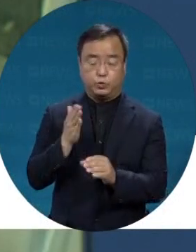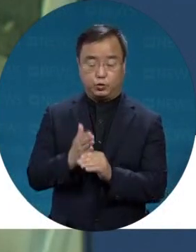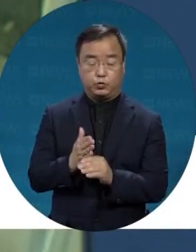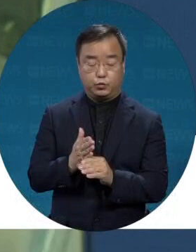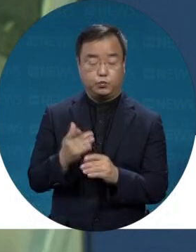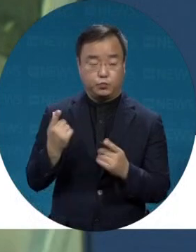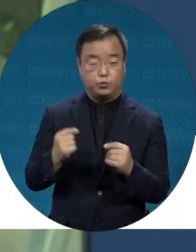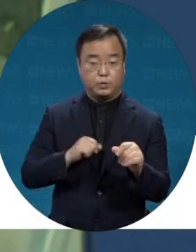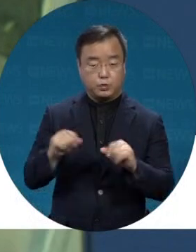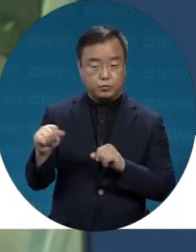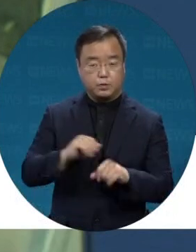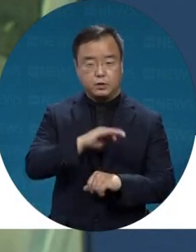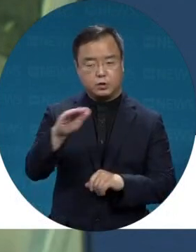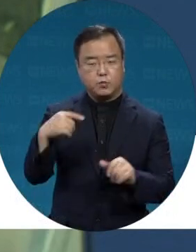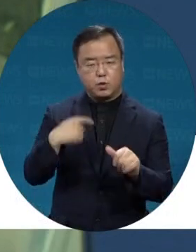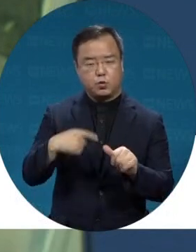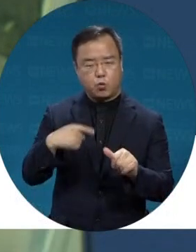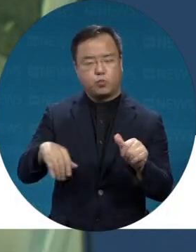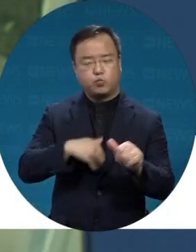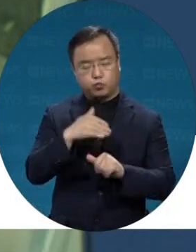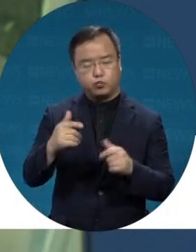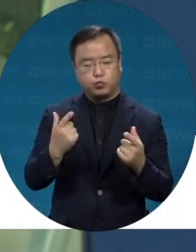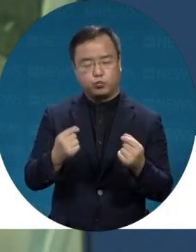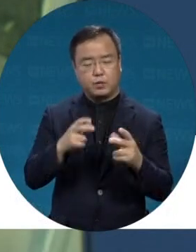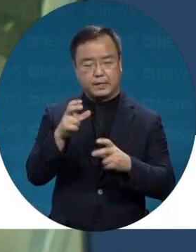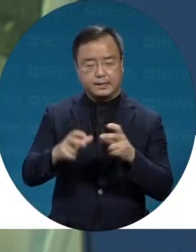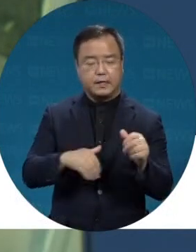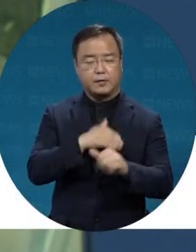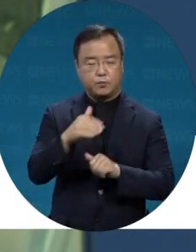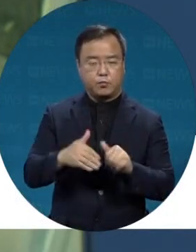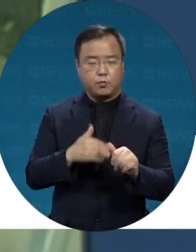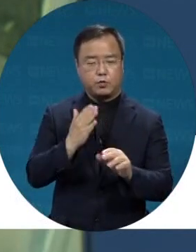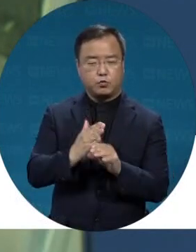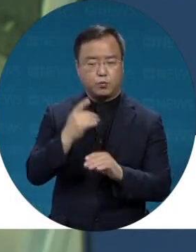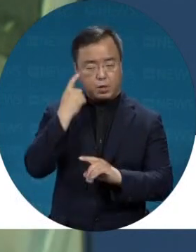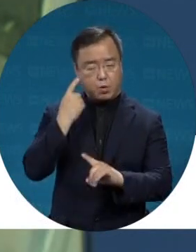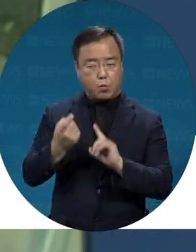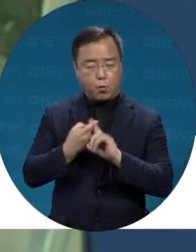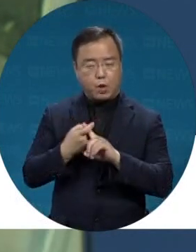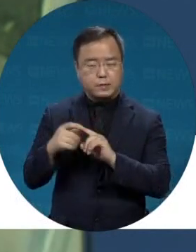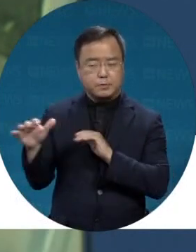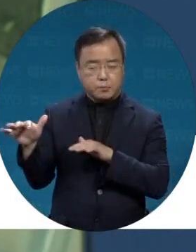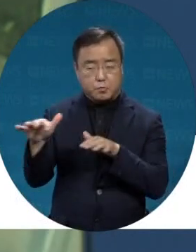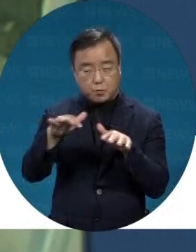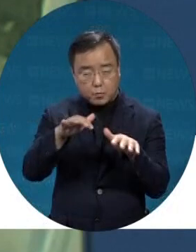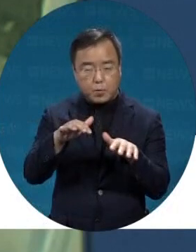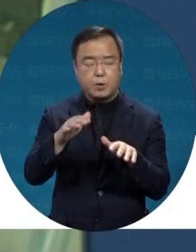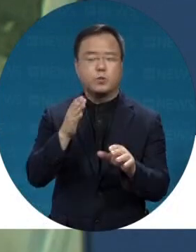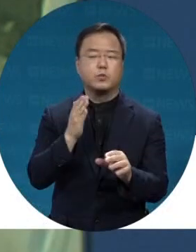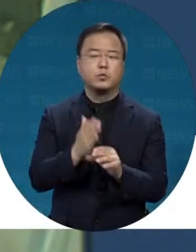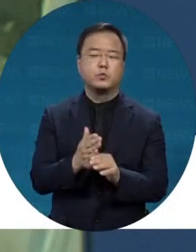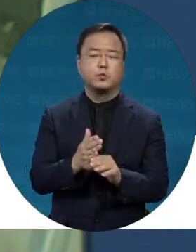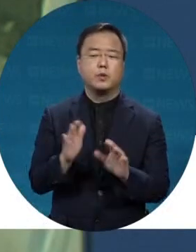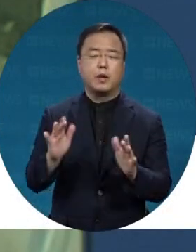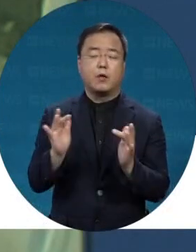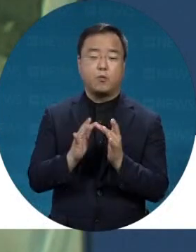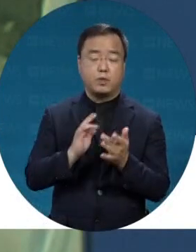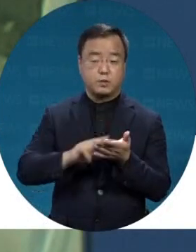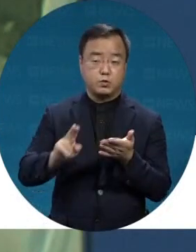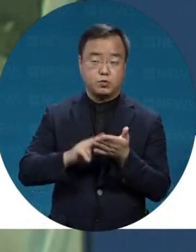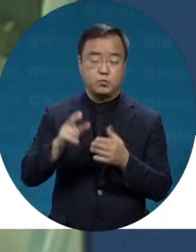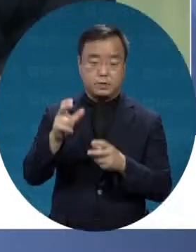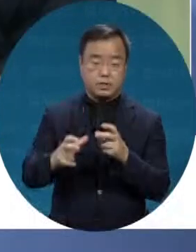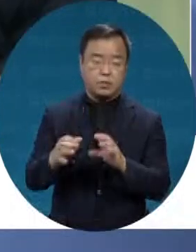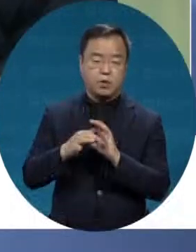저희 교육계에서도 그렇고 산업계에서도 좀 주목되는 부분이 아닌가 싶습니다 웹툰 산업과